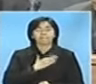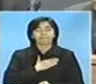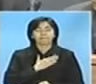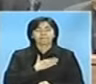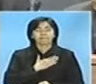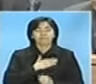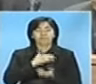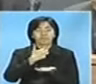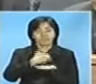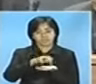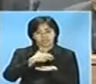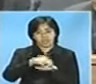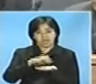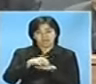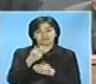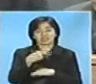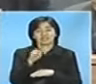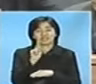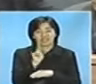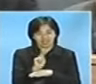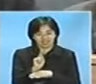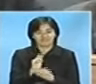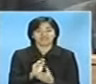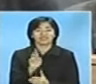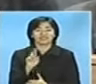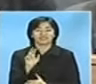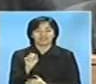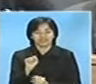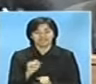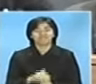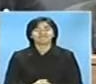บเรียนต่อท่านประธานรัฐสภา